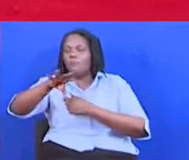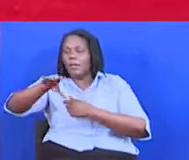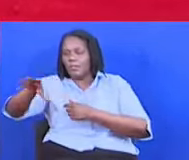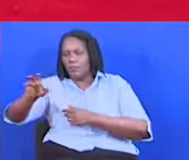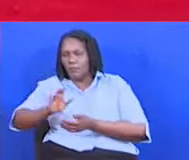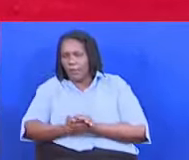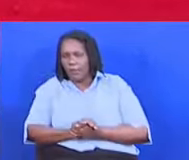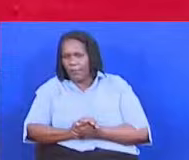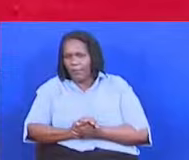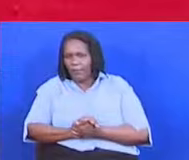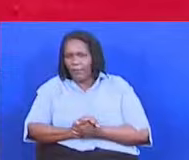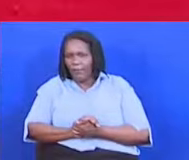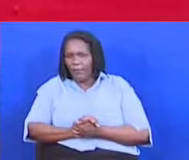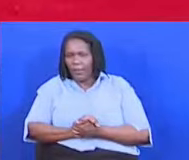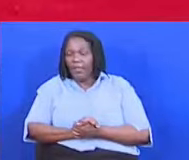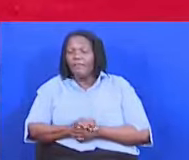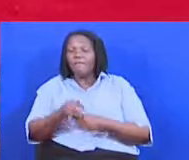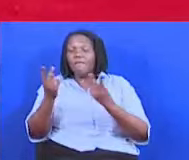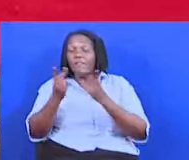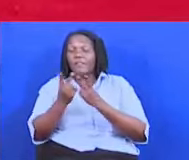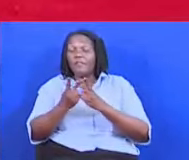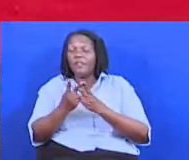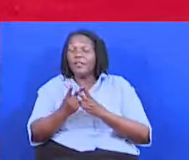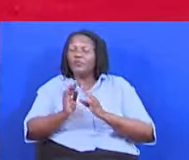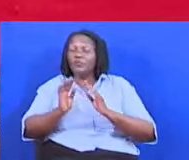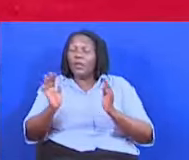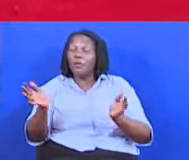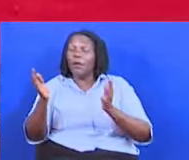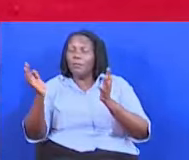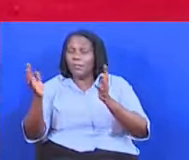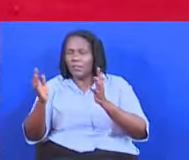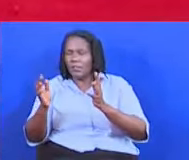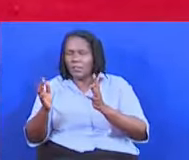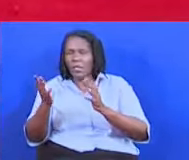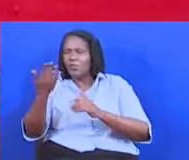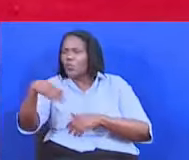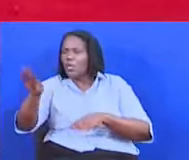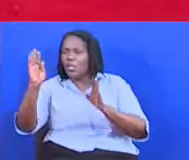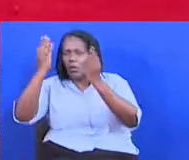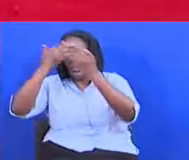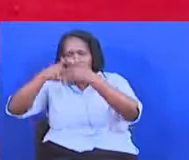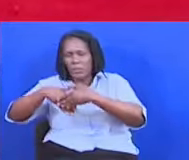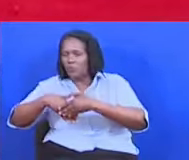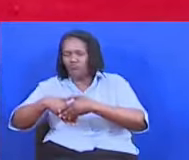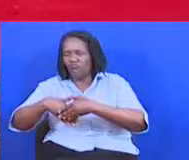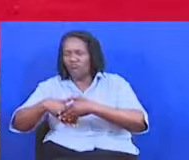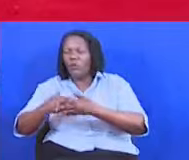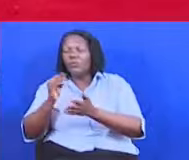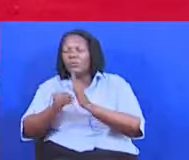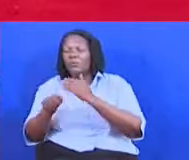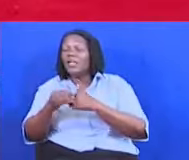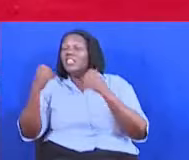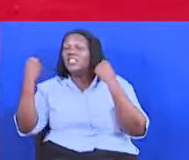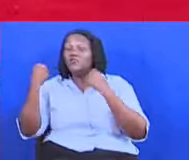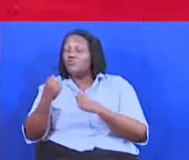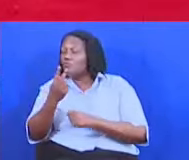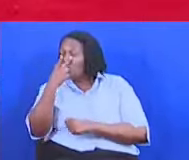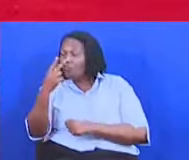kuwaelekeza jinsi ya kuachana na kutumia maeneo hayo nyakati za usiku ambazo si rahisi kuweza